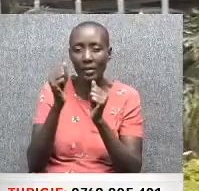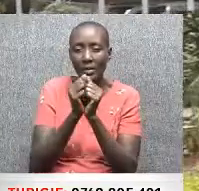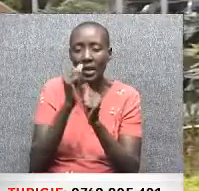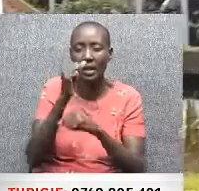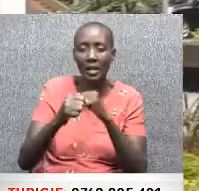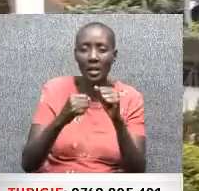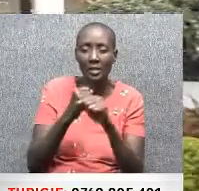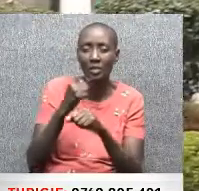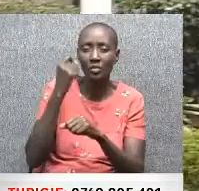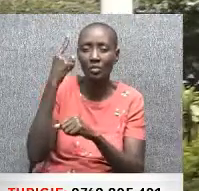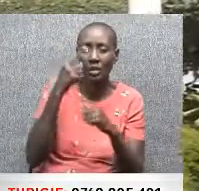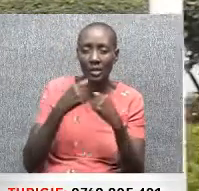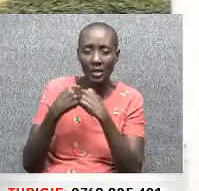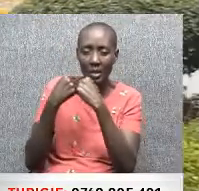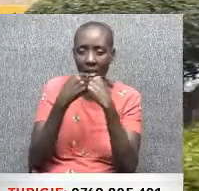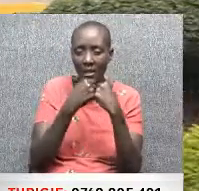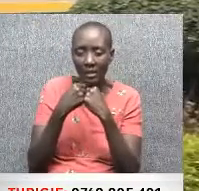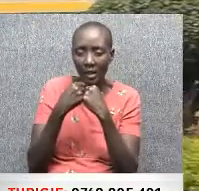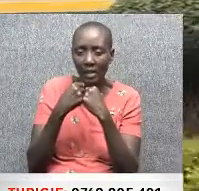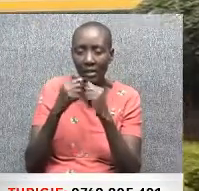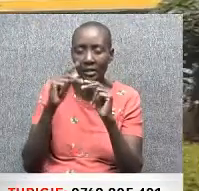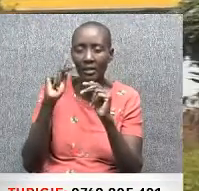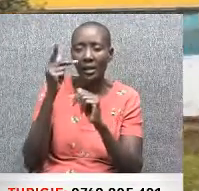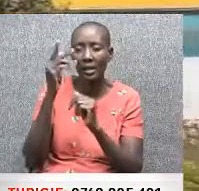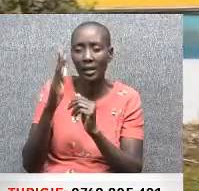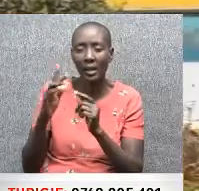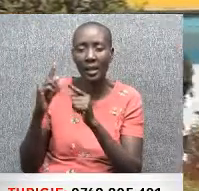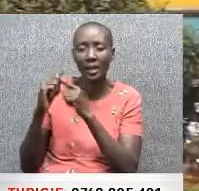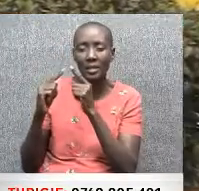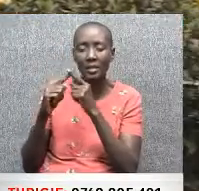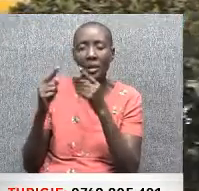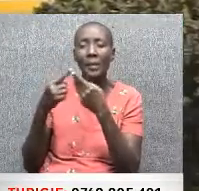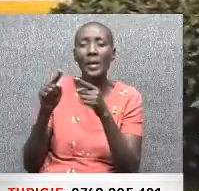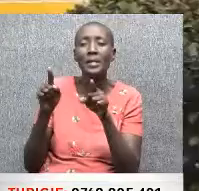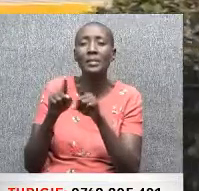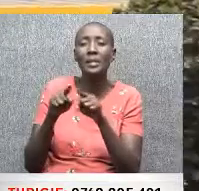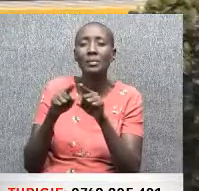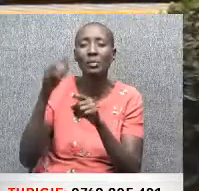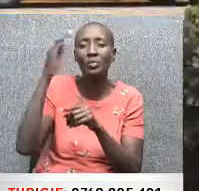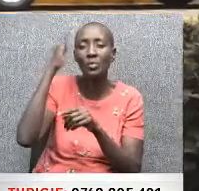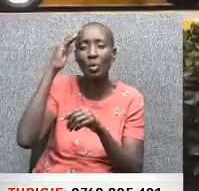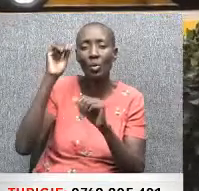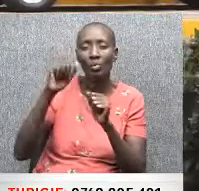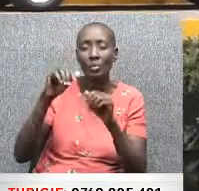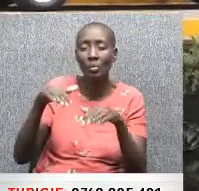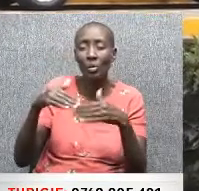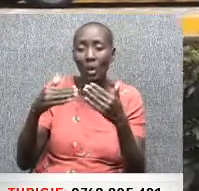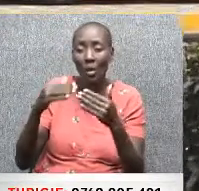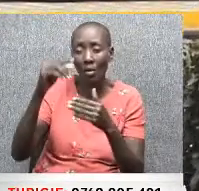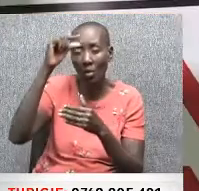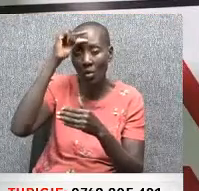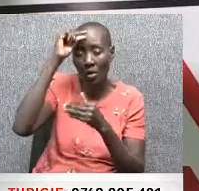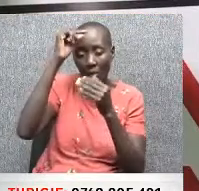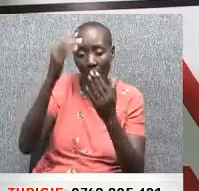changamoto zinazowakabili wa Kenya, bali pia kuweza kujua ni namna gani serikali inaweza kuimarisha maisha ya